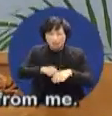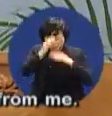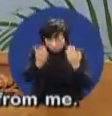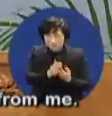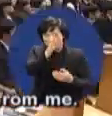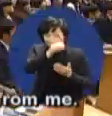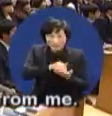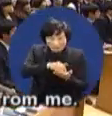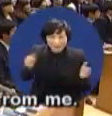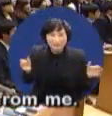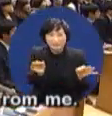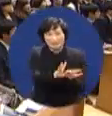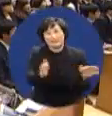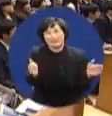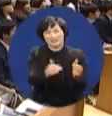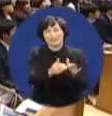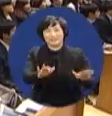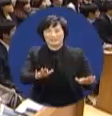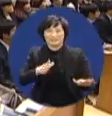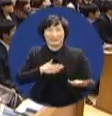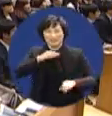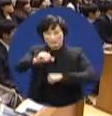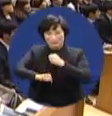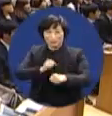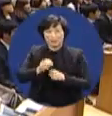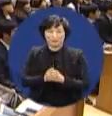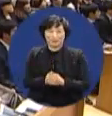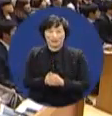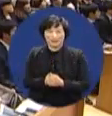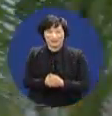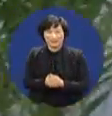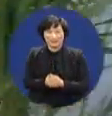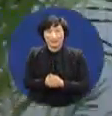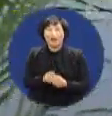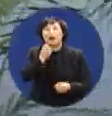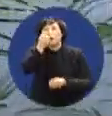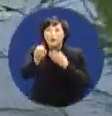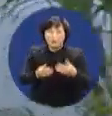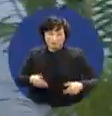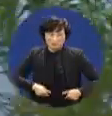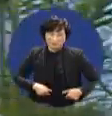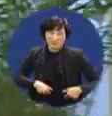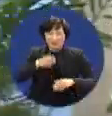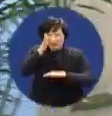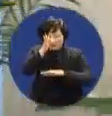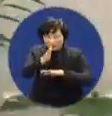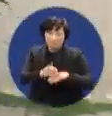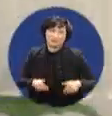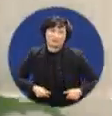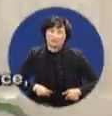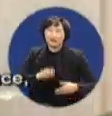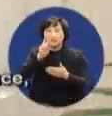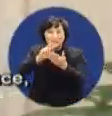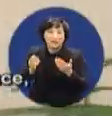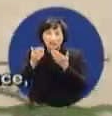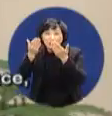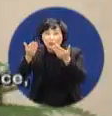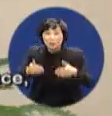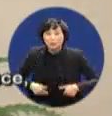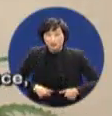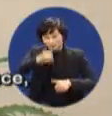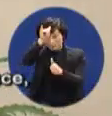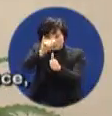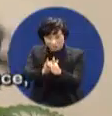떠나가 버렸습니다. 나는 자유합니다. 고백, 감사, 찬양,